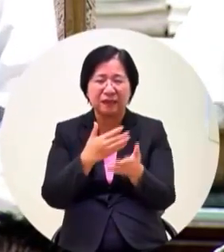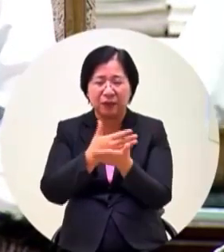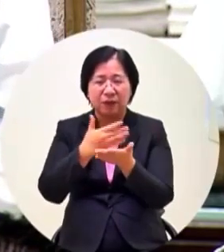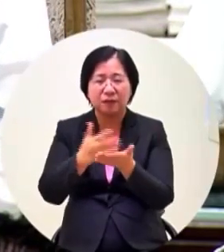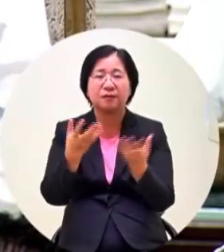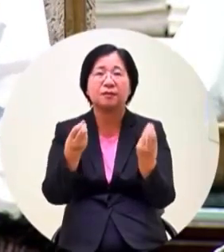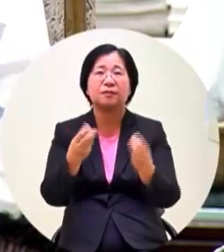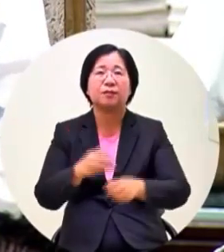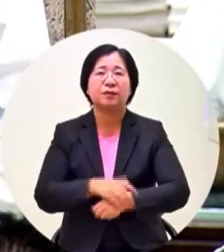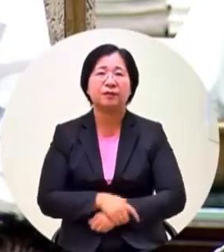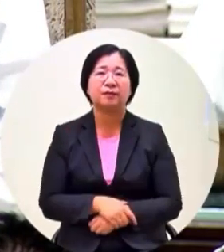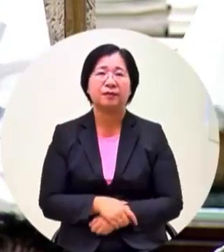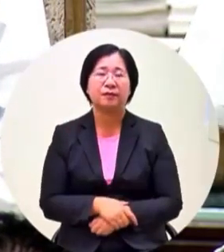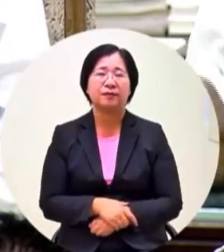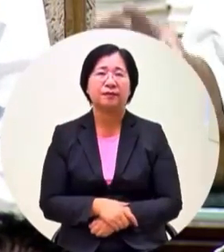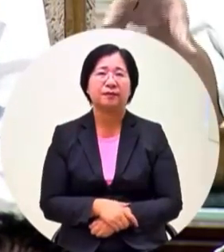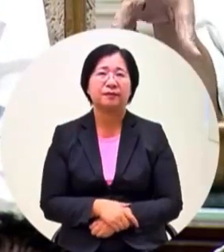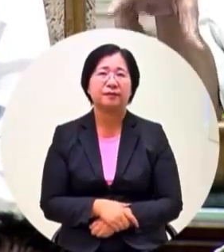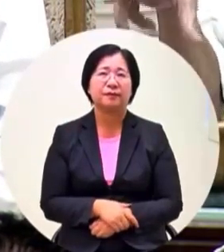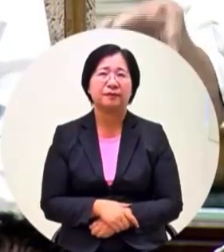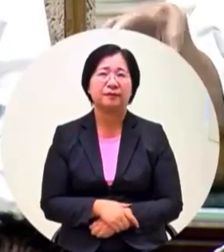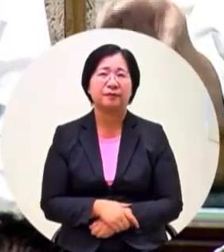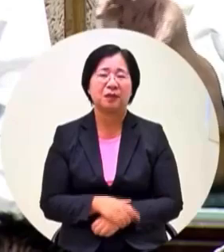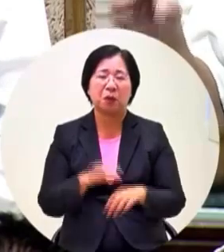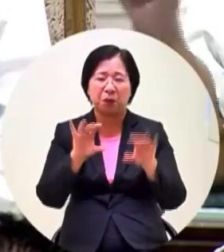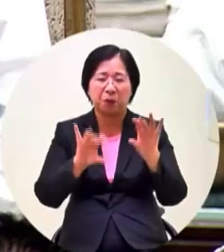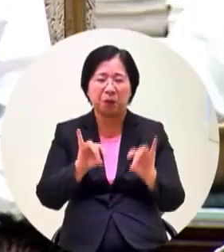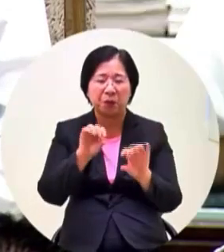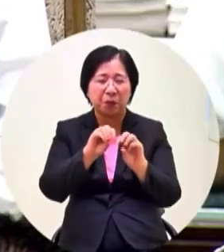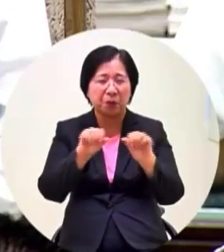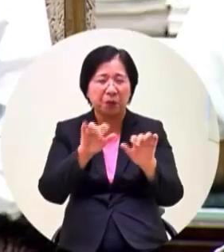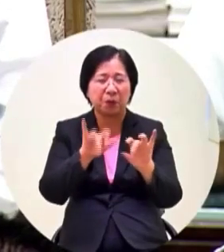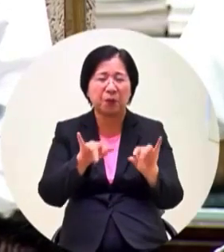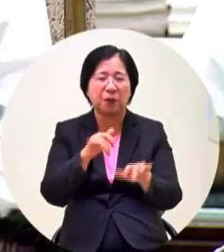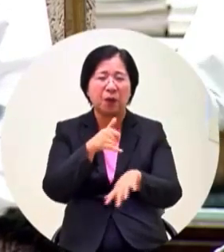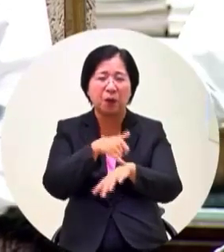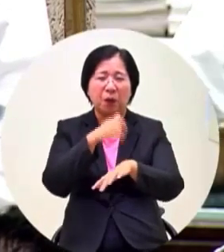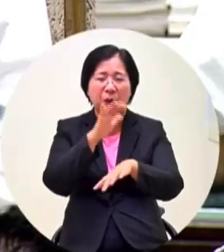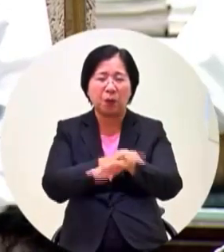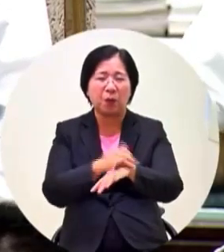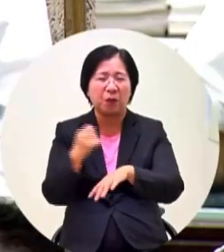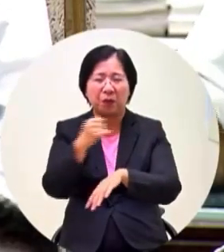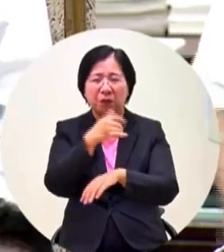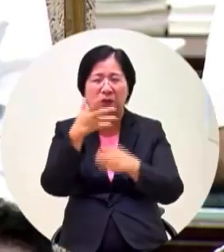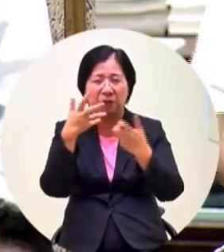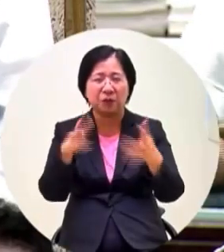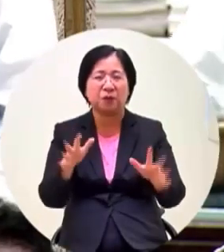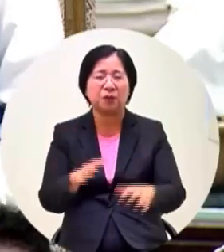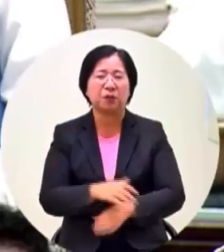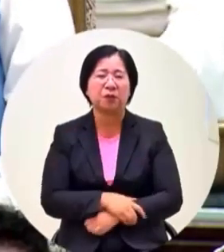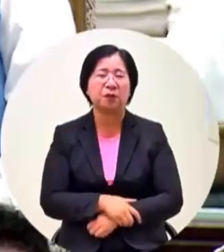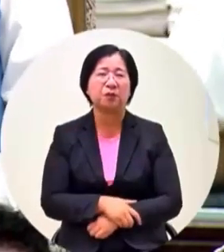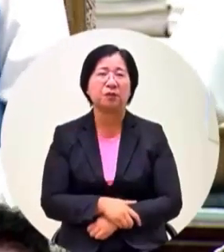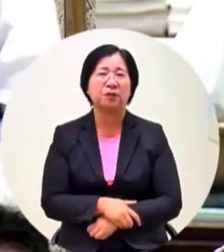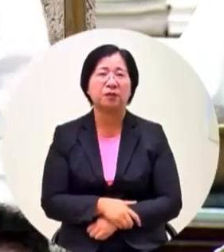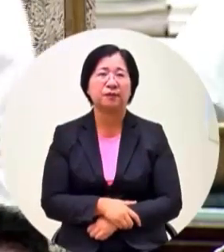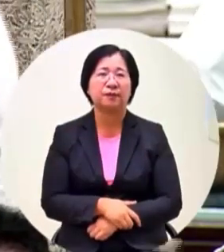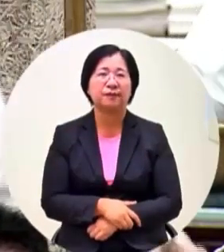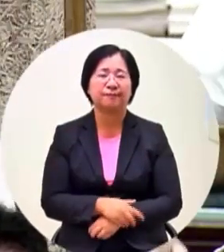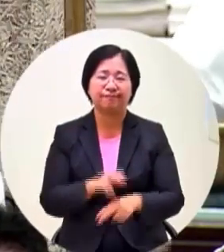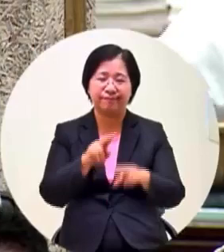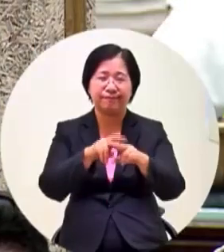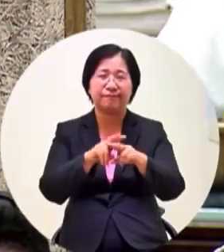个门都没清啦，这六个门没清造成网虫一堆啦，这拜托局长，局长请坐。 好，